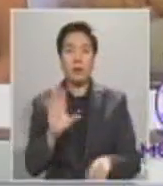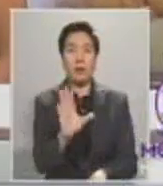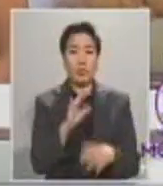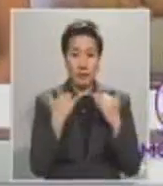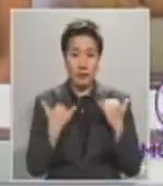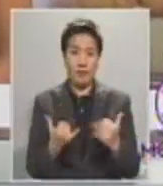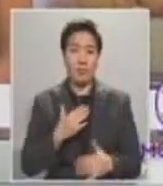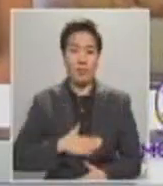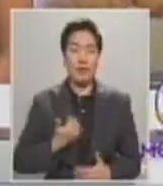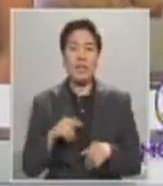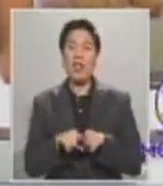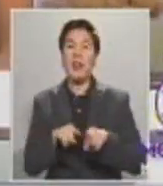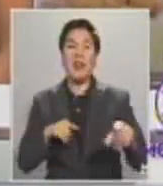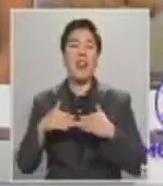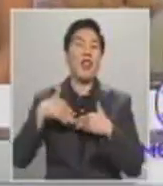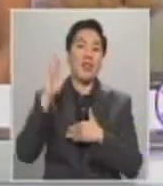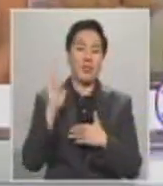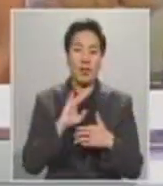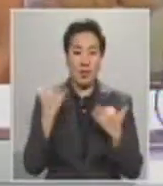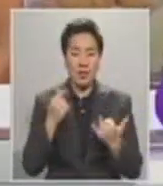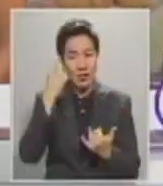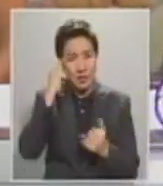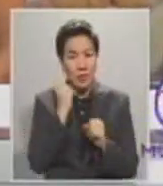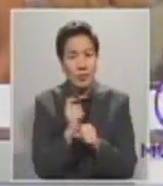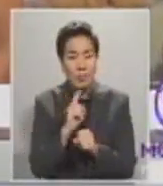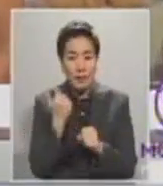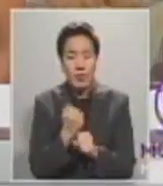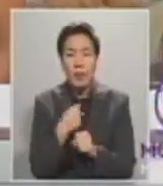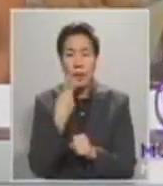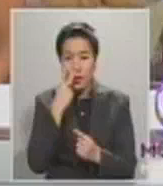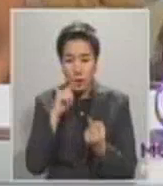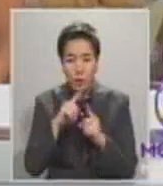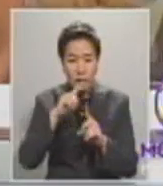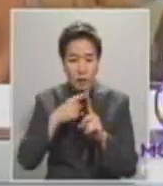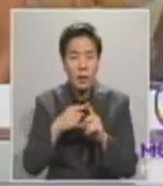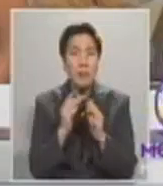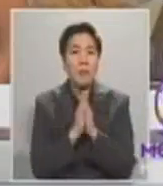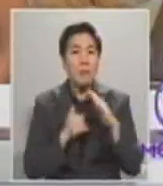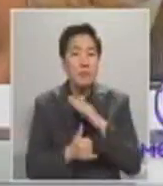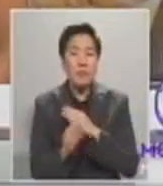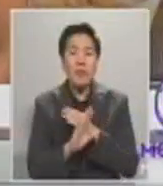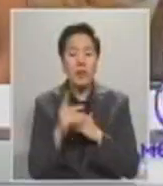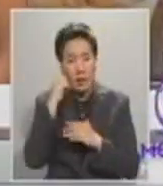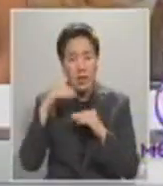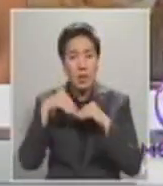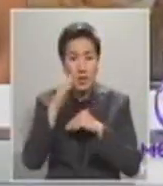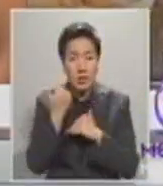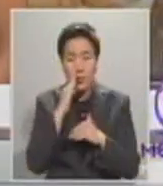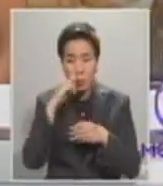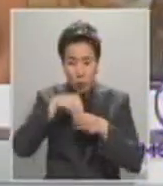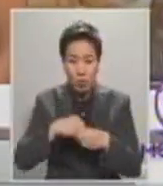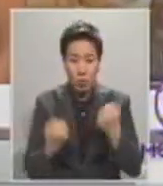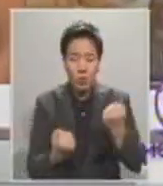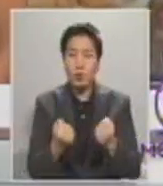มันเกินอ่ะไม่รู้จะว่ายังไงดีแต่ว่าเอาเป็นว่าต่อให้ไม่ใช่ช่วงพรรษาเนี่ยก็ดูว่าเกินไปแต่ว่าการจำพรรษาอยู่บนร